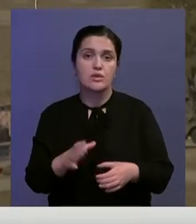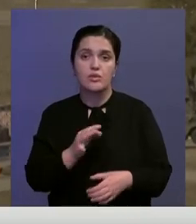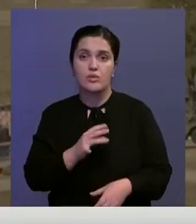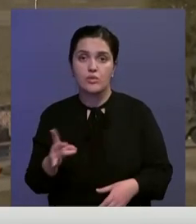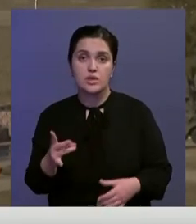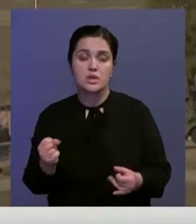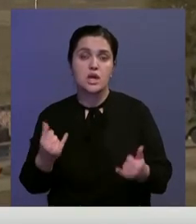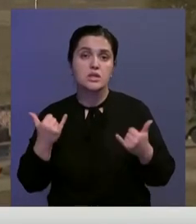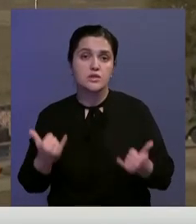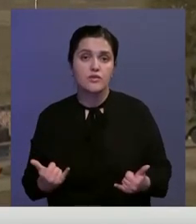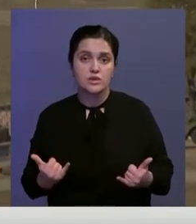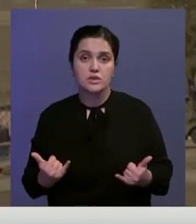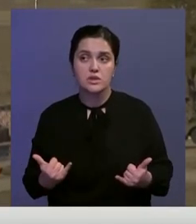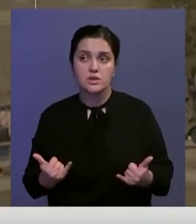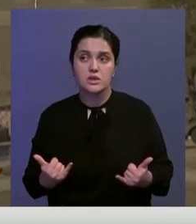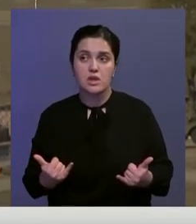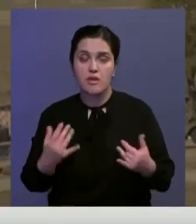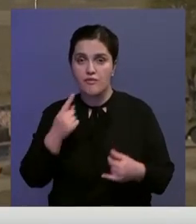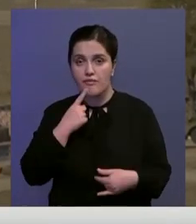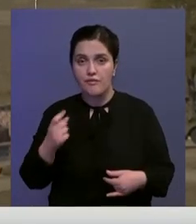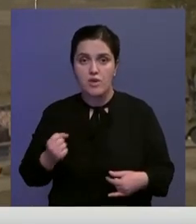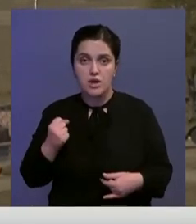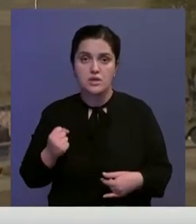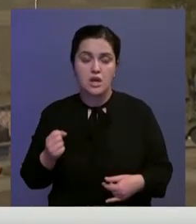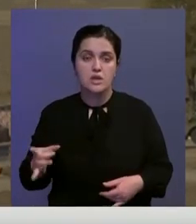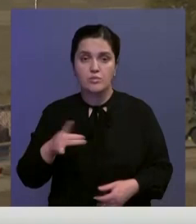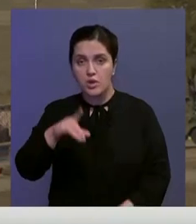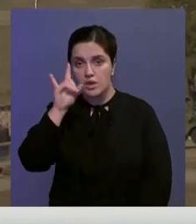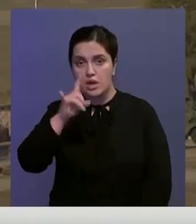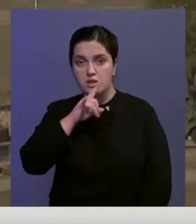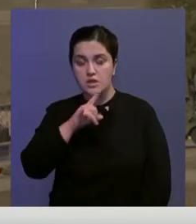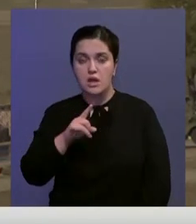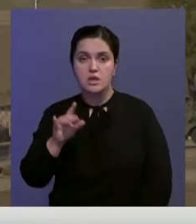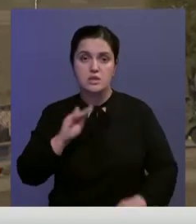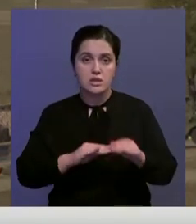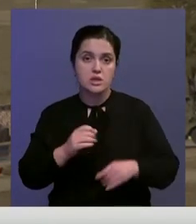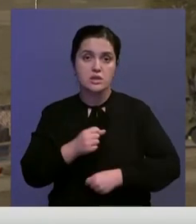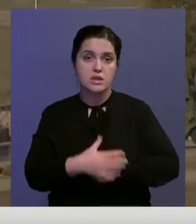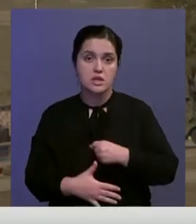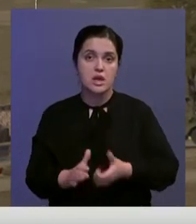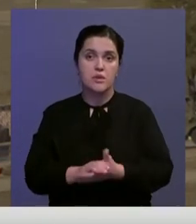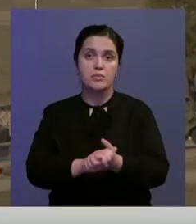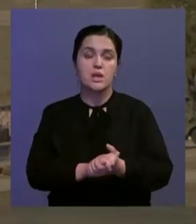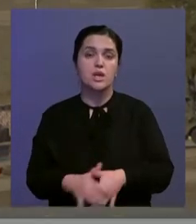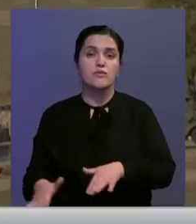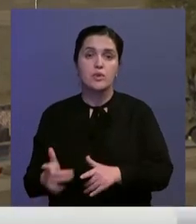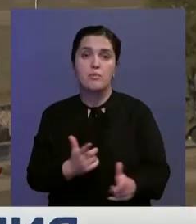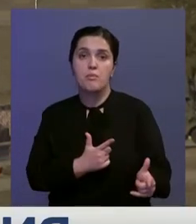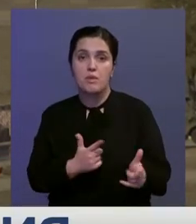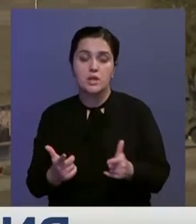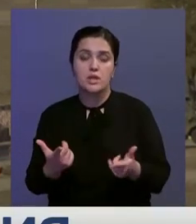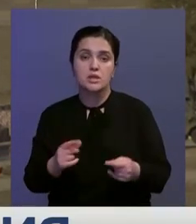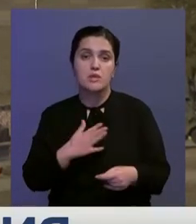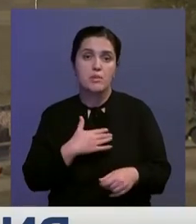Но на сегодняшний день вооруженные силы Республики Казахстан создали центр миротворческой подготовки, где мы